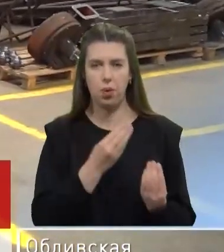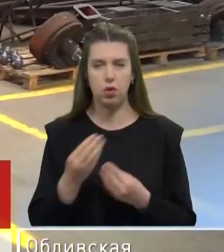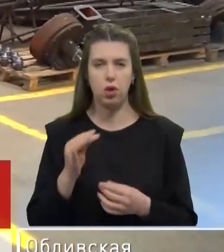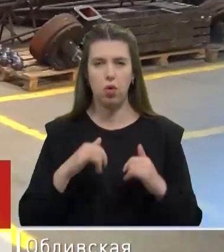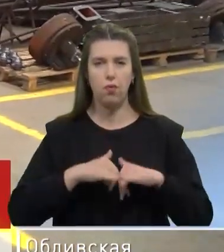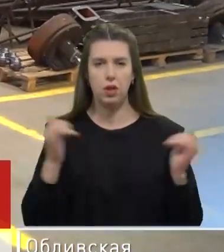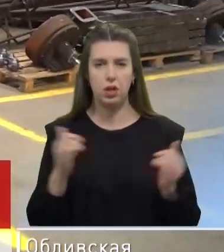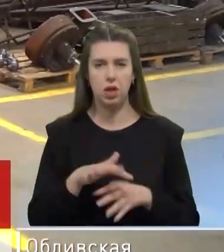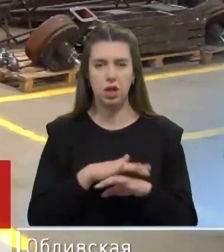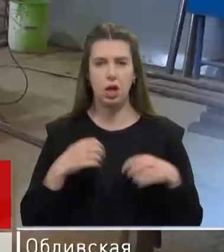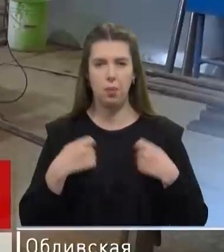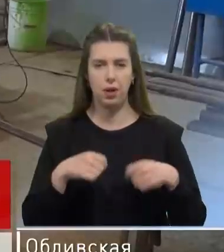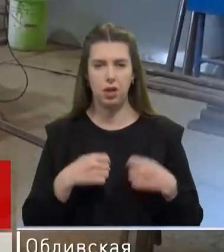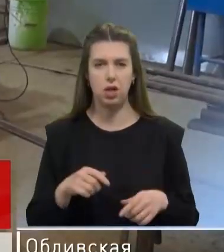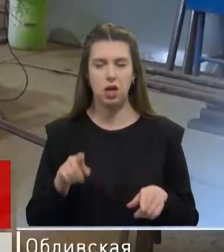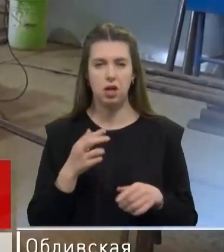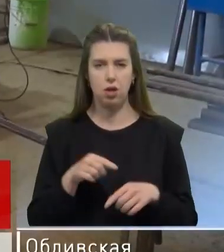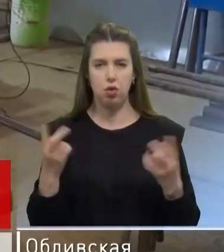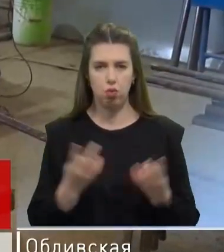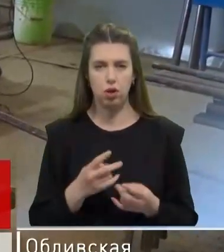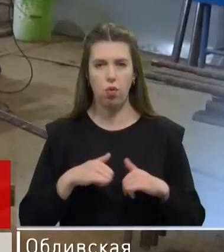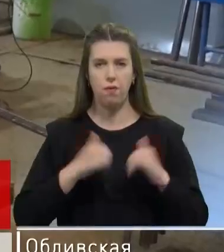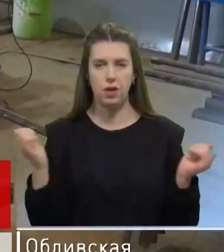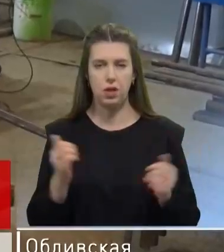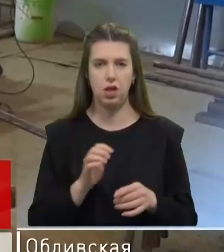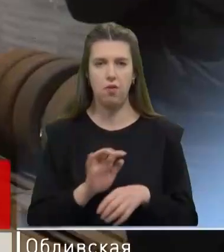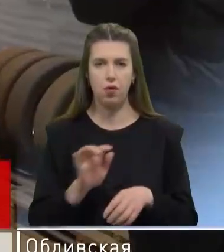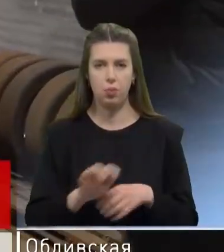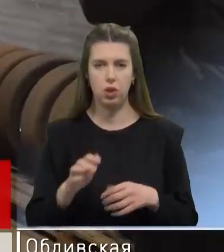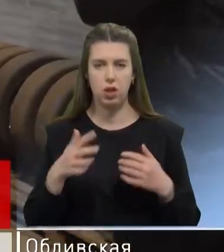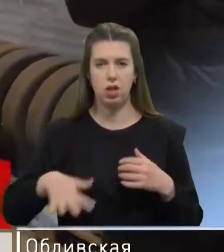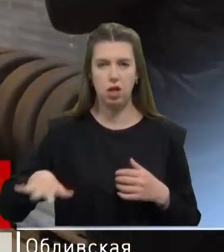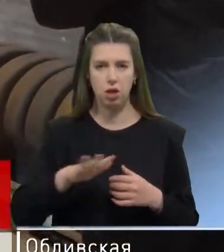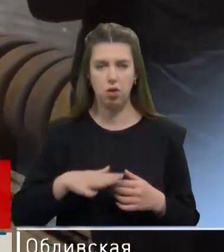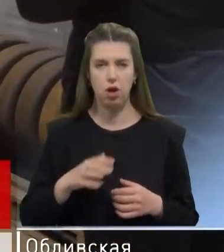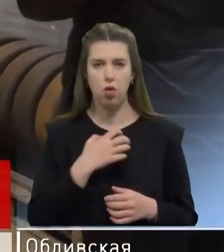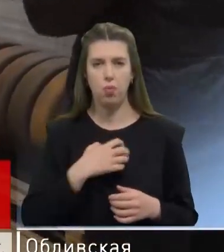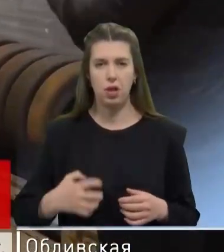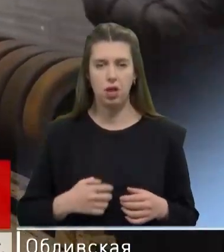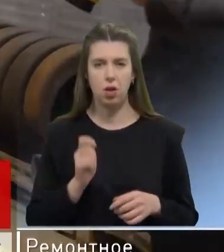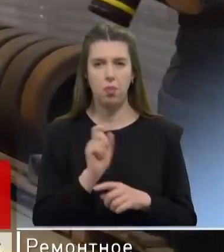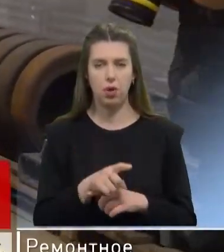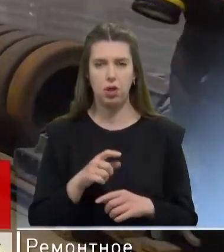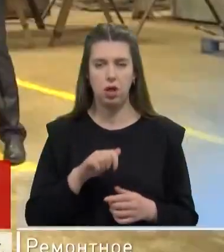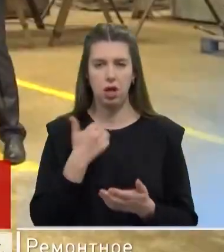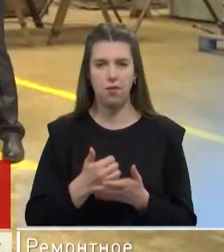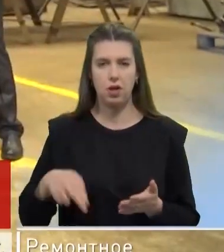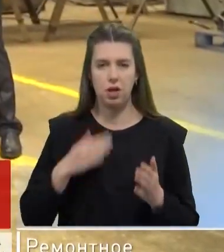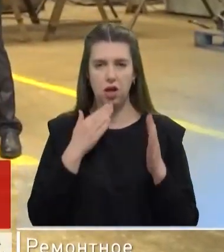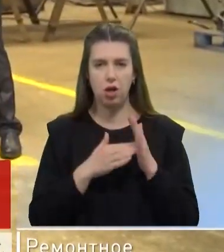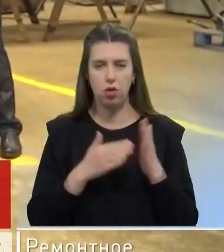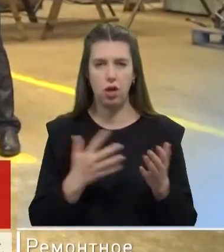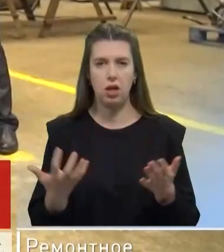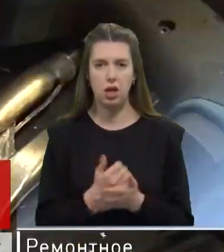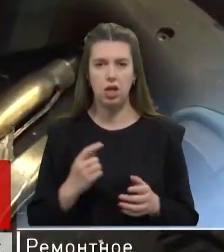и расширением рынков сбыта. А для этого необходимо увеличить производственную территорию. Василий Голубев поручил администрации Таганрога